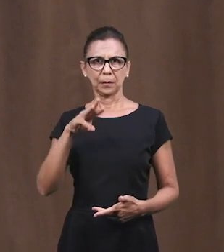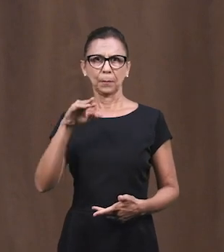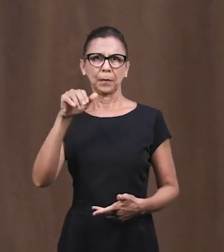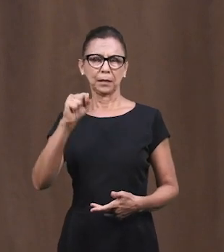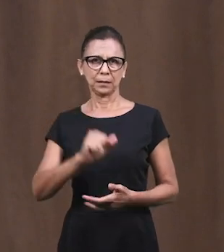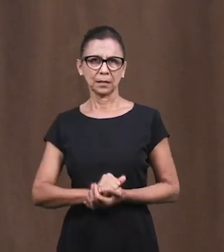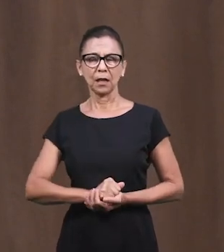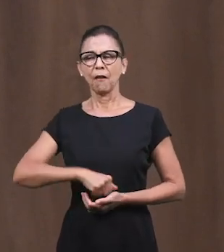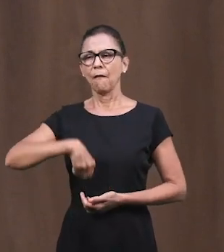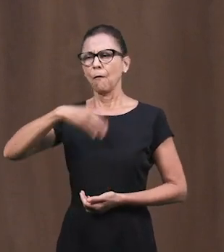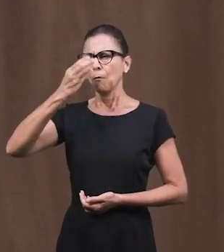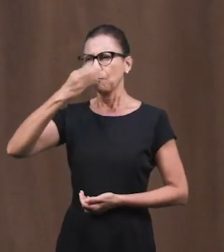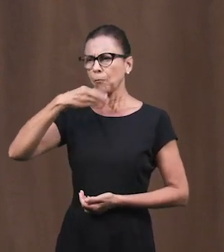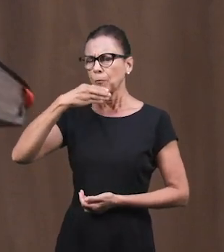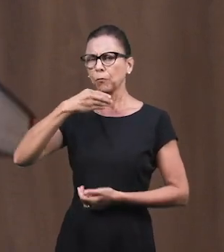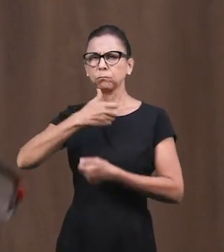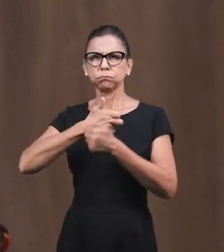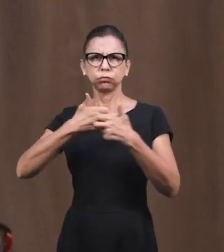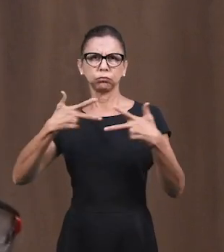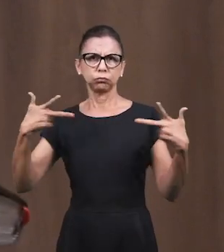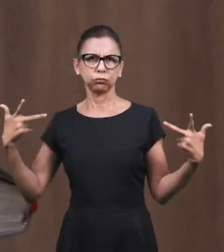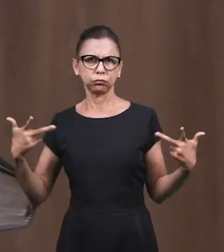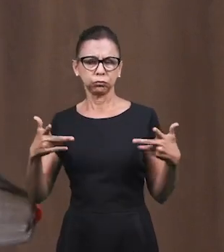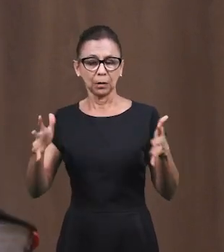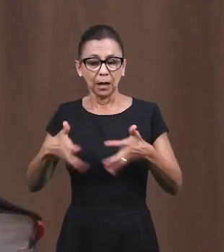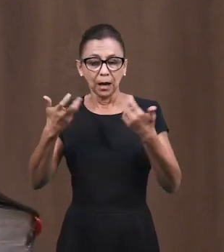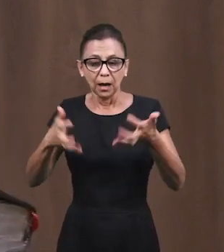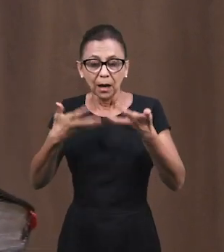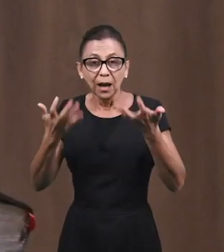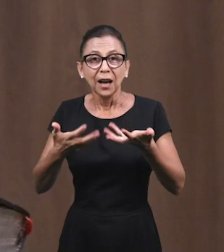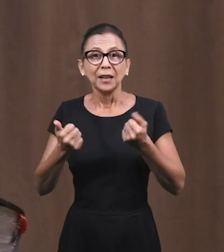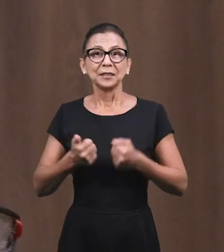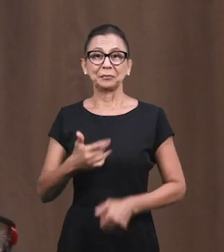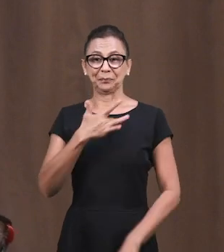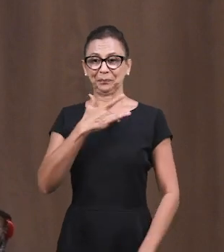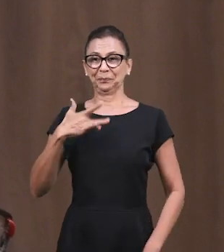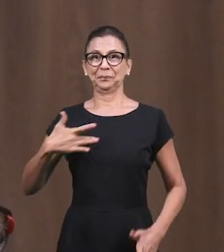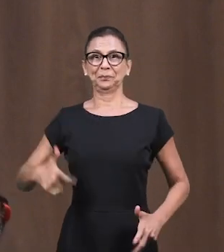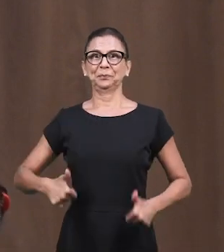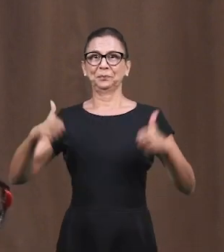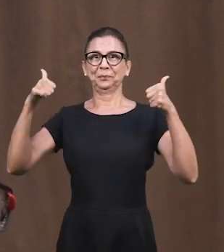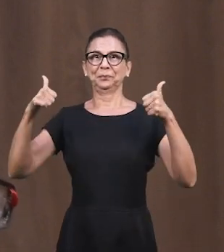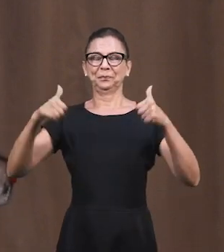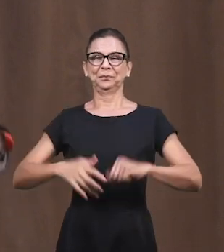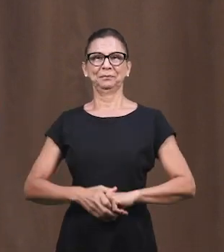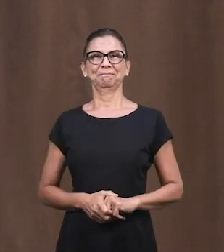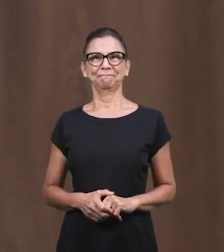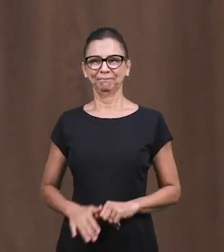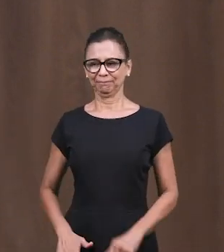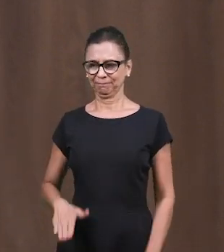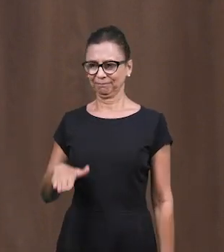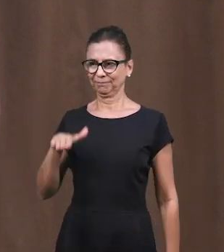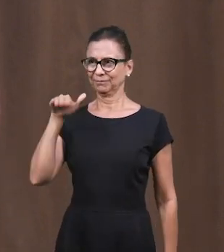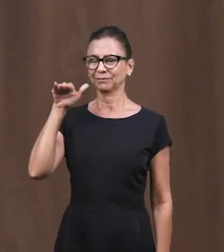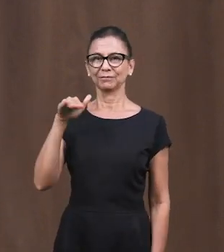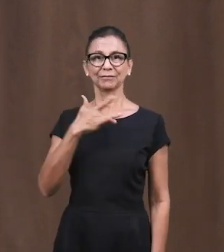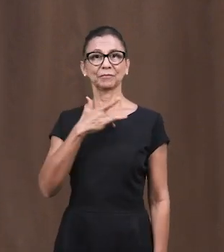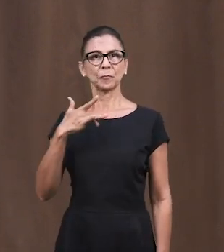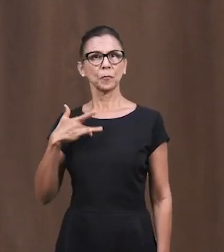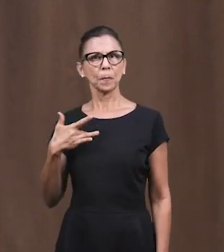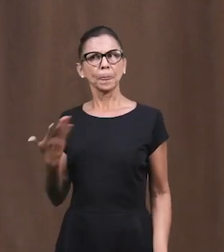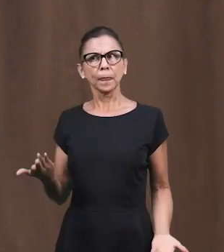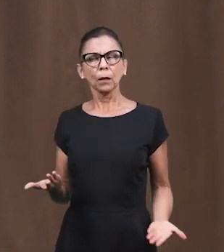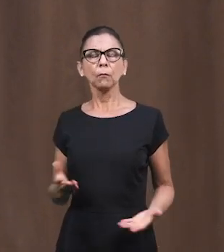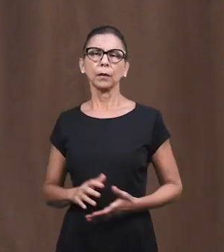protéines, carbohydrates, de fruits, afin de grandir sain, n'est-ce pas? Et notre corps